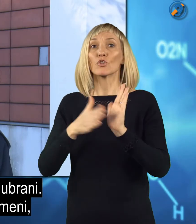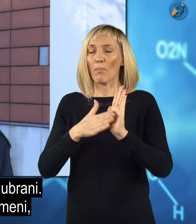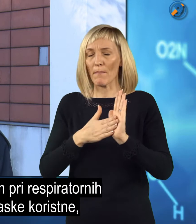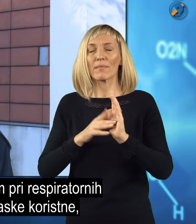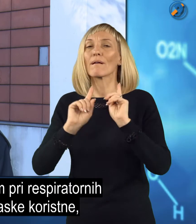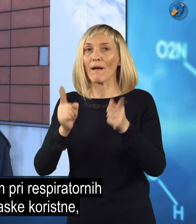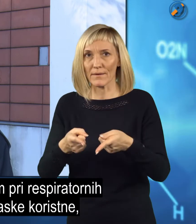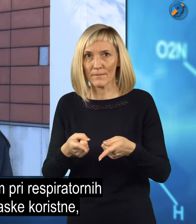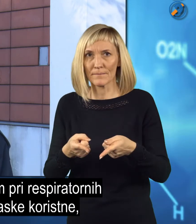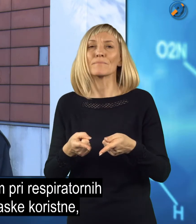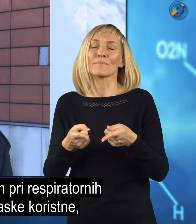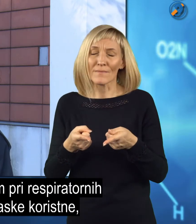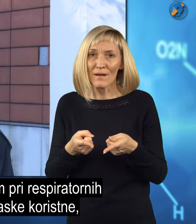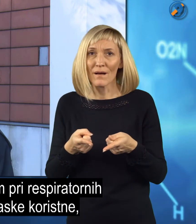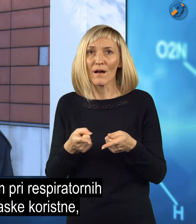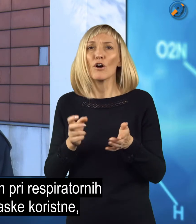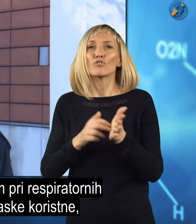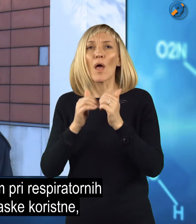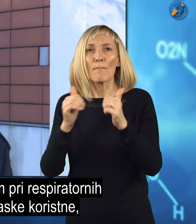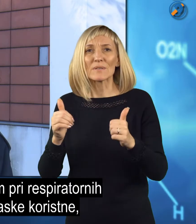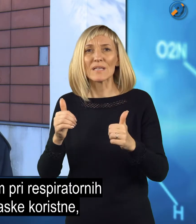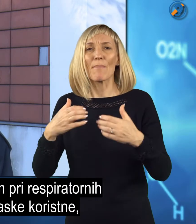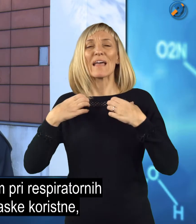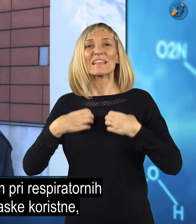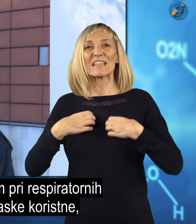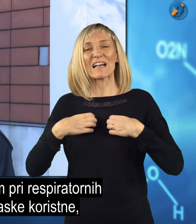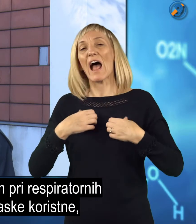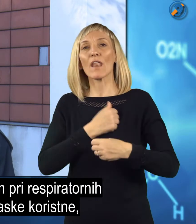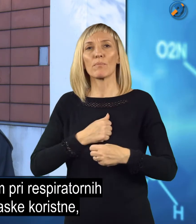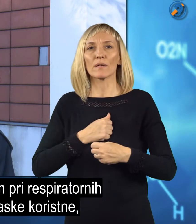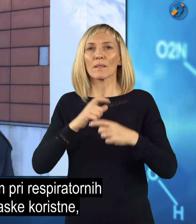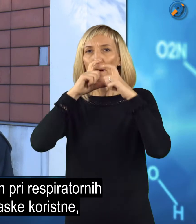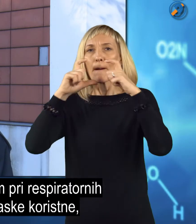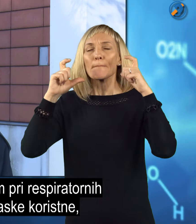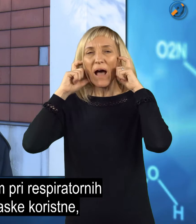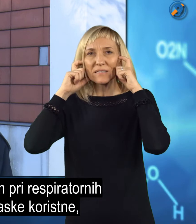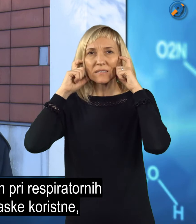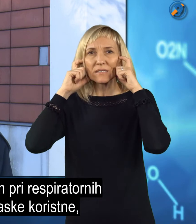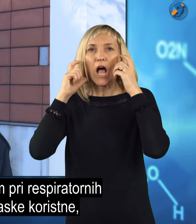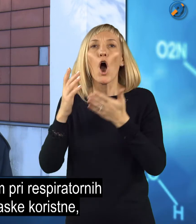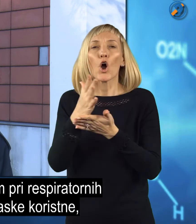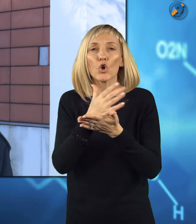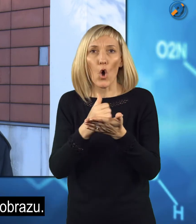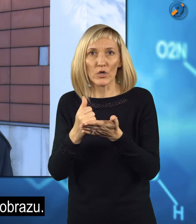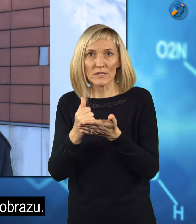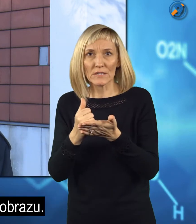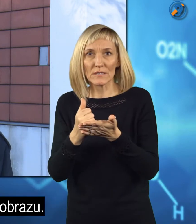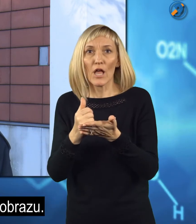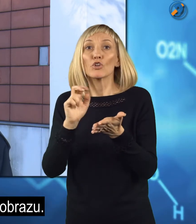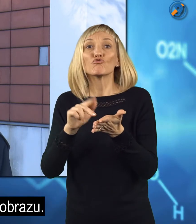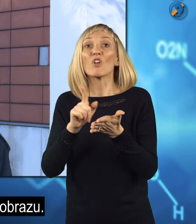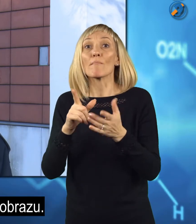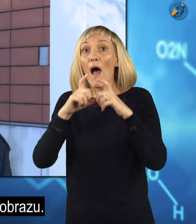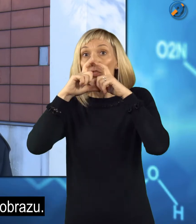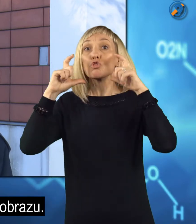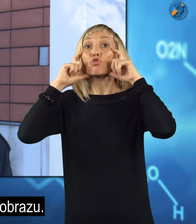pomeni ponovno, predvsem pri respiratornih obolenjih so maske koristne, če so na